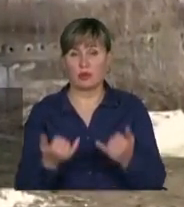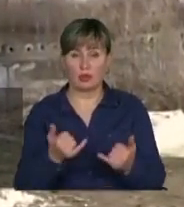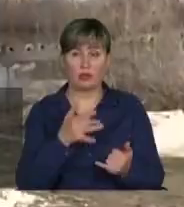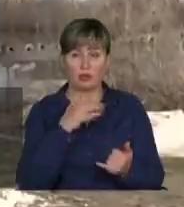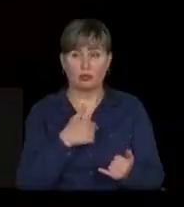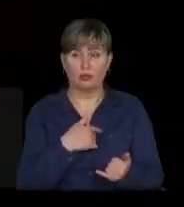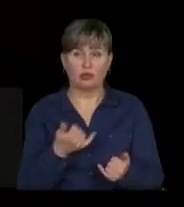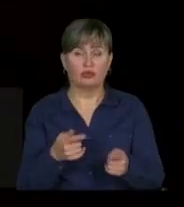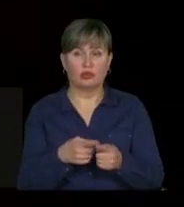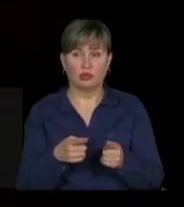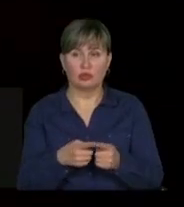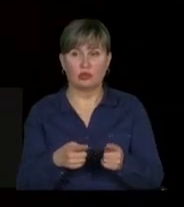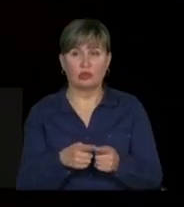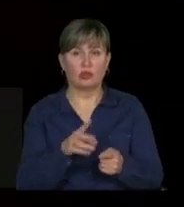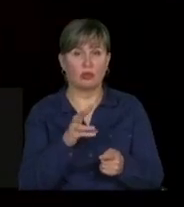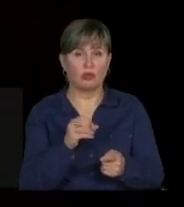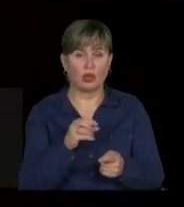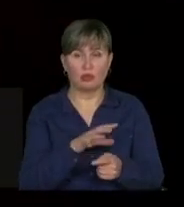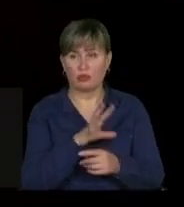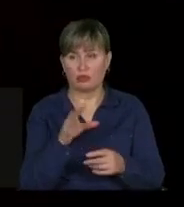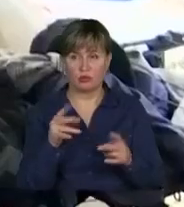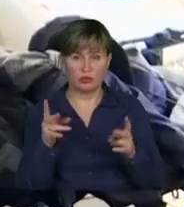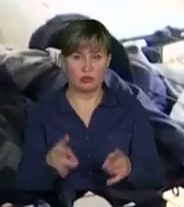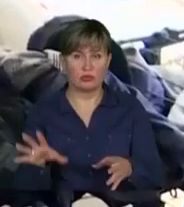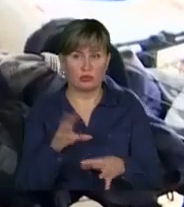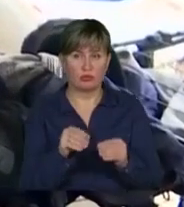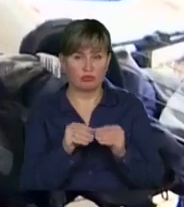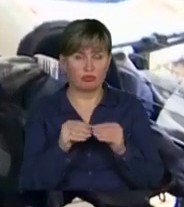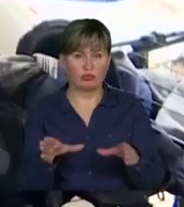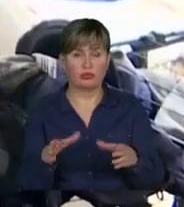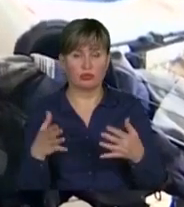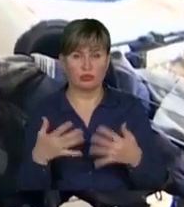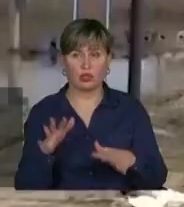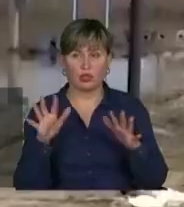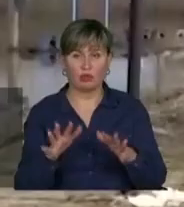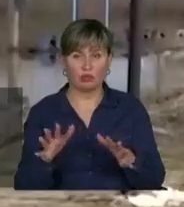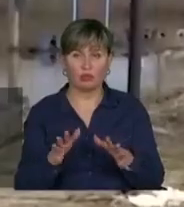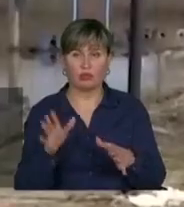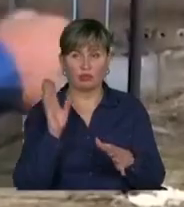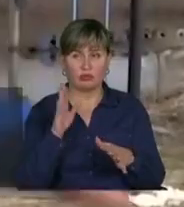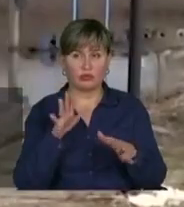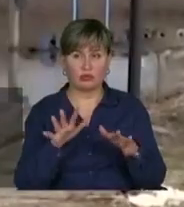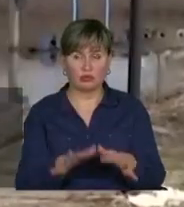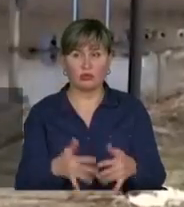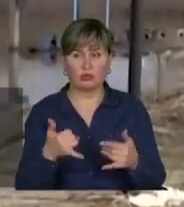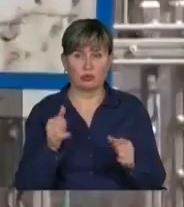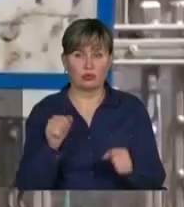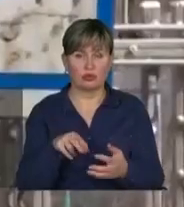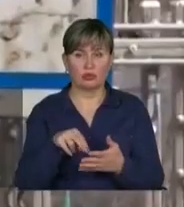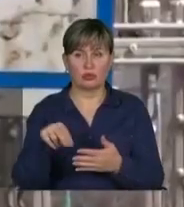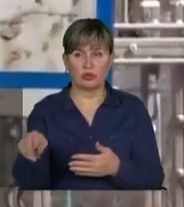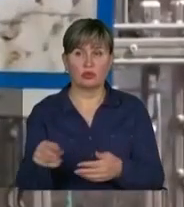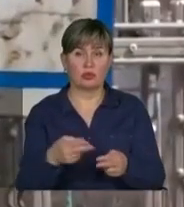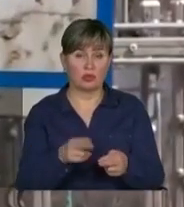на квартире. От мебель все пострадало, все разбухло. Обои все. Только ушла вода. Вот сейчас можно пройти.